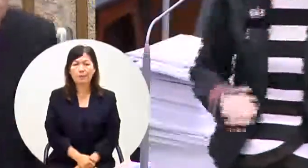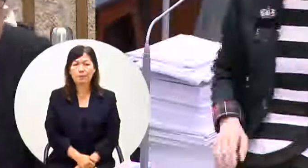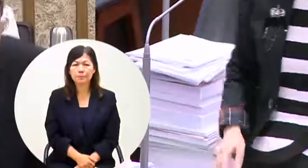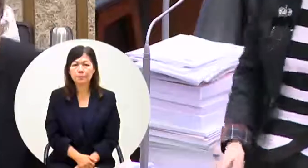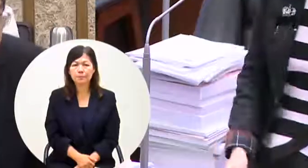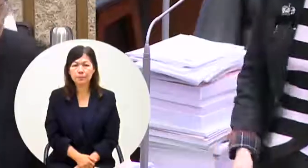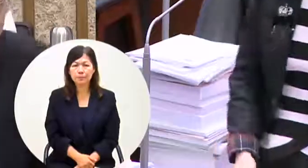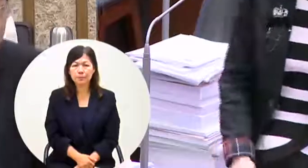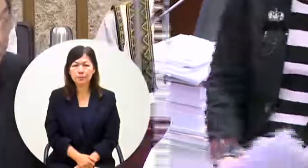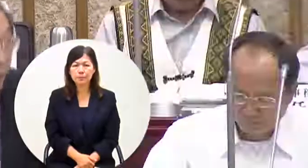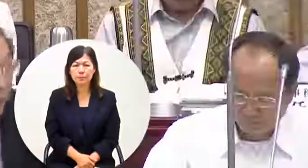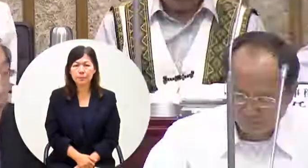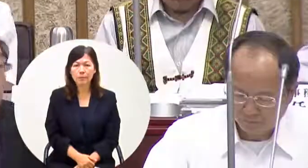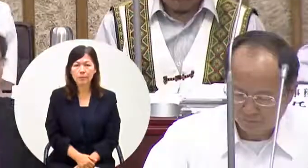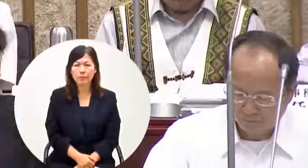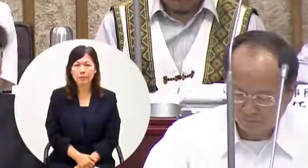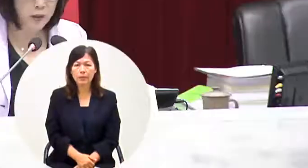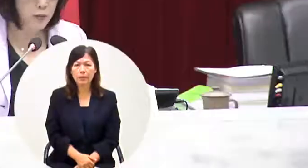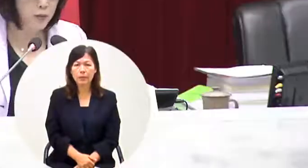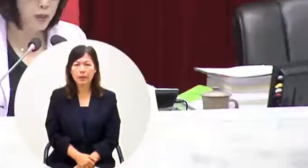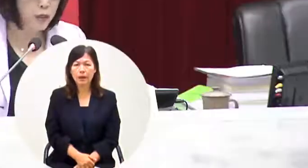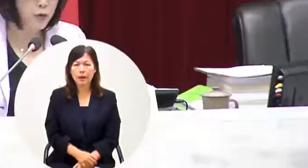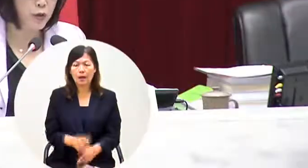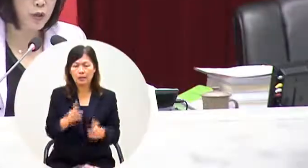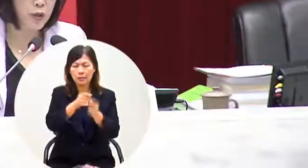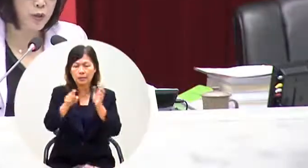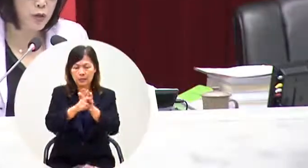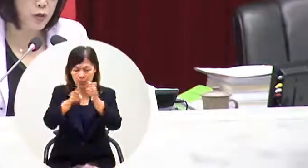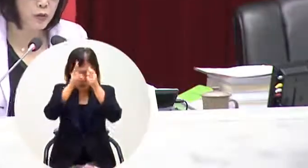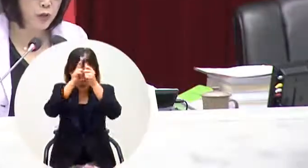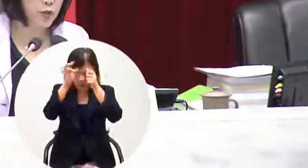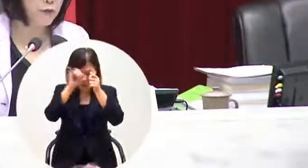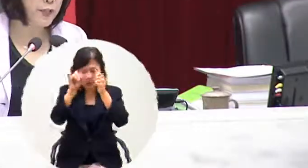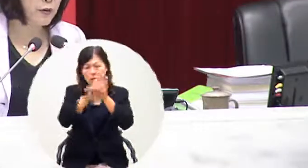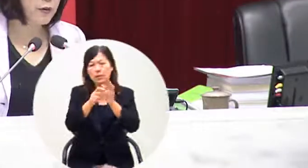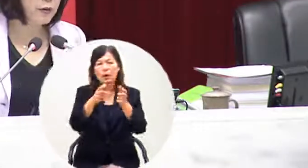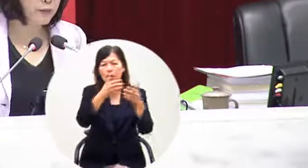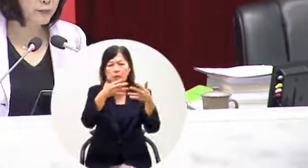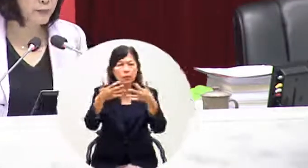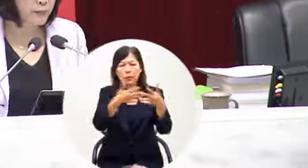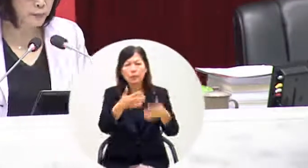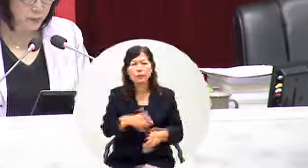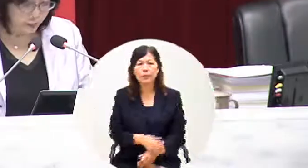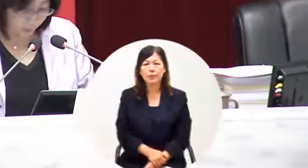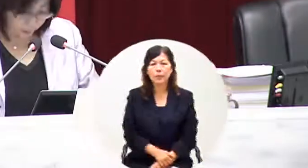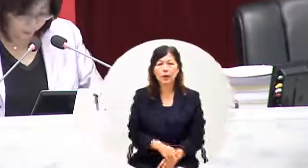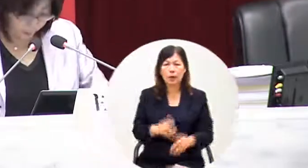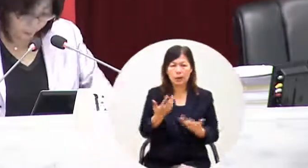好，谢谢许辉议员的总质询，休息10分钟。